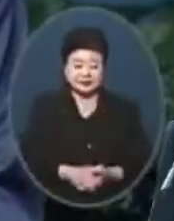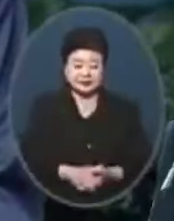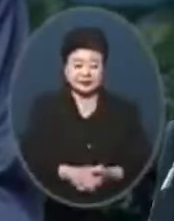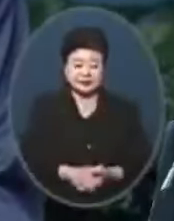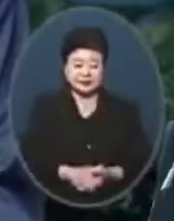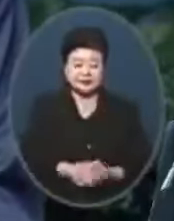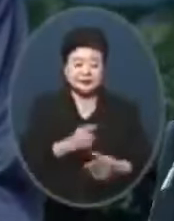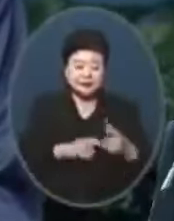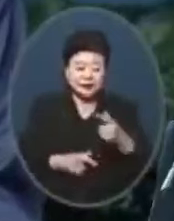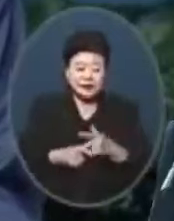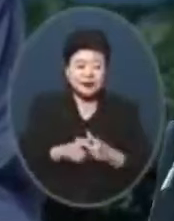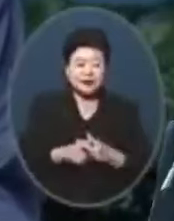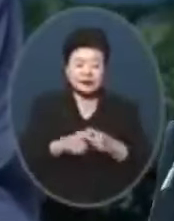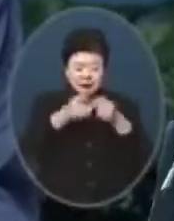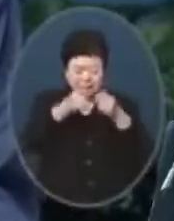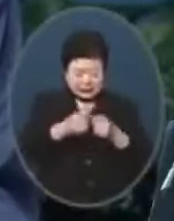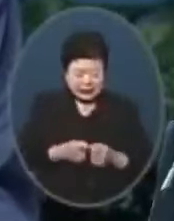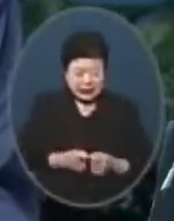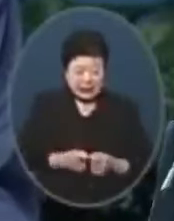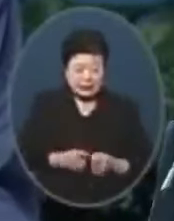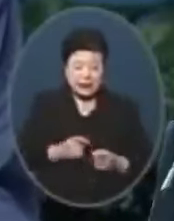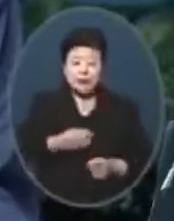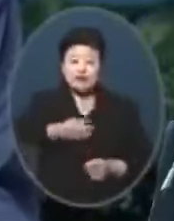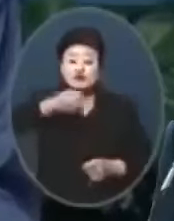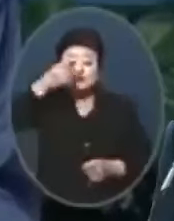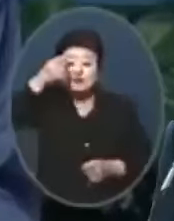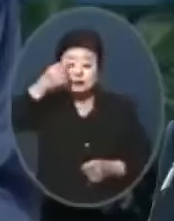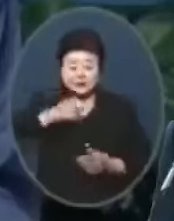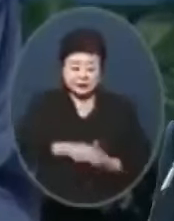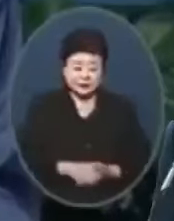좀 더 상세하게 말하면 꿈이라고 말하는 것입니다.